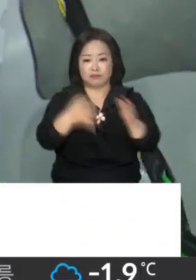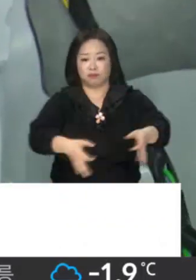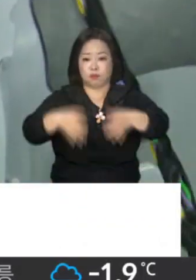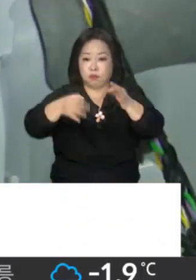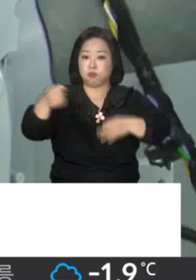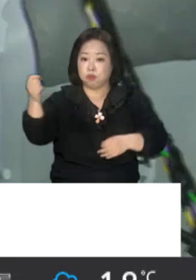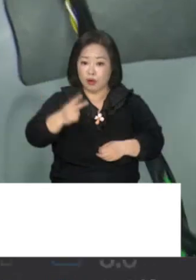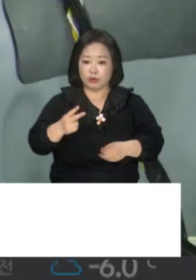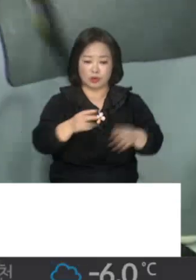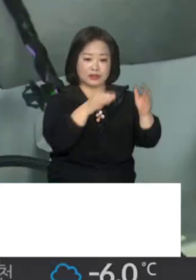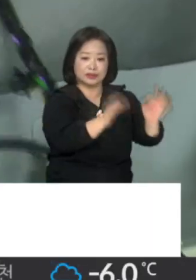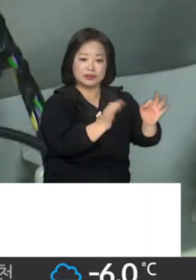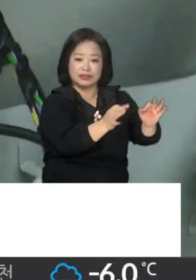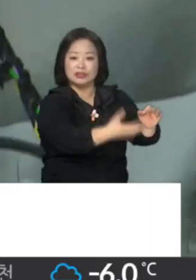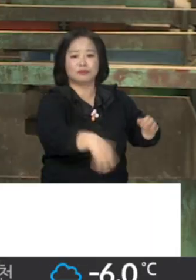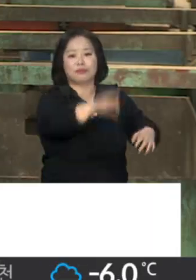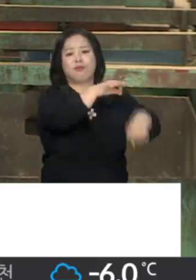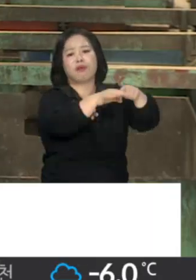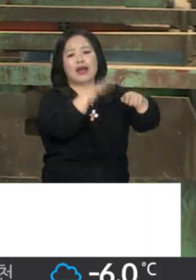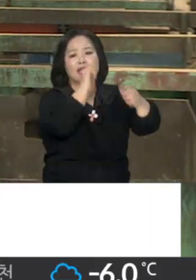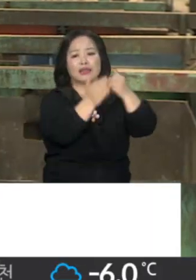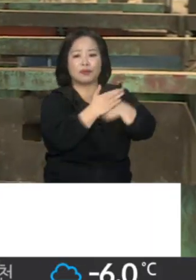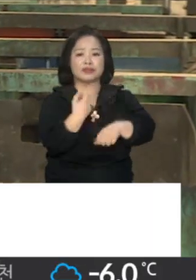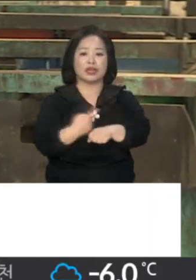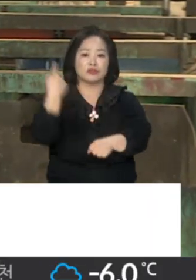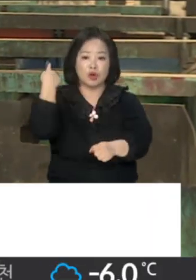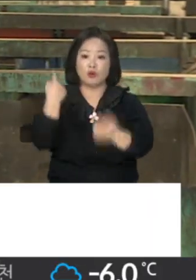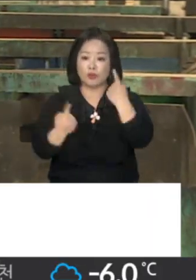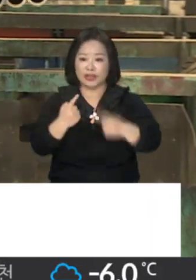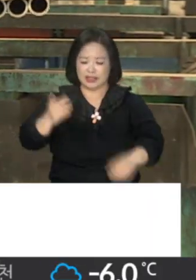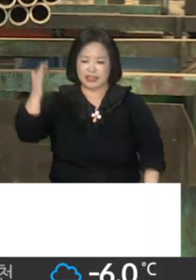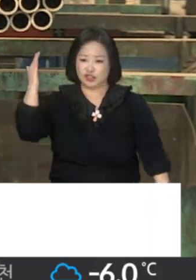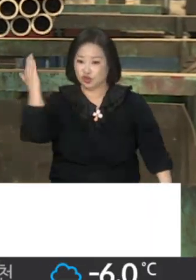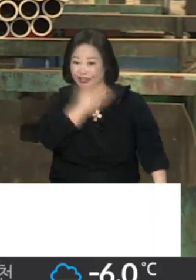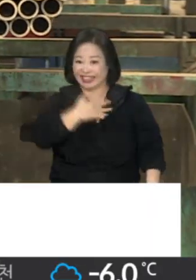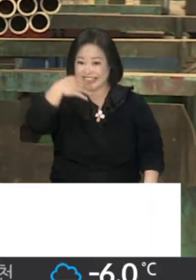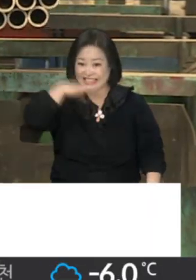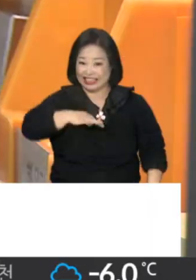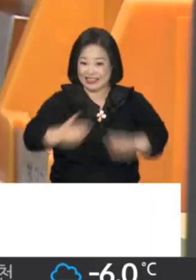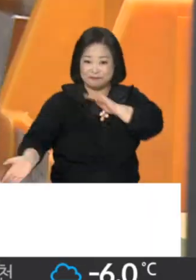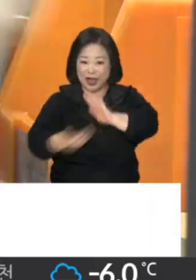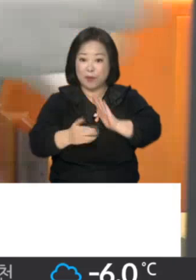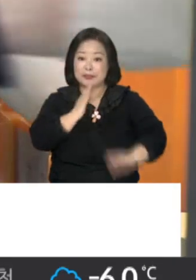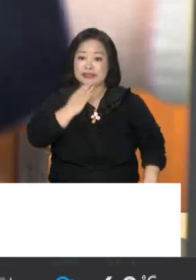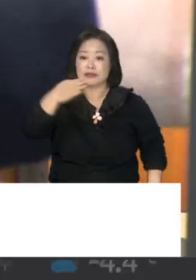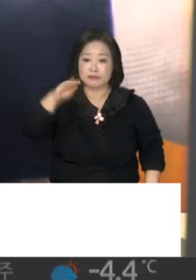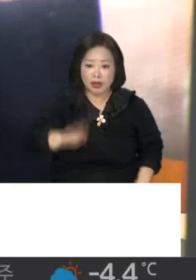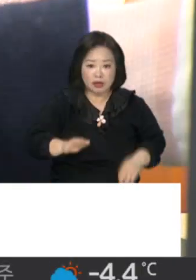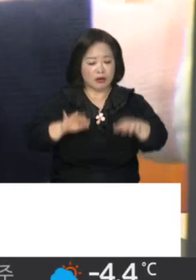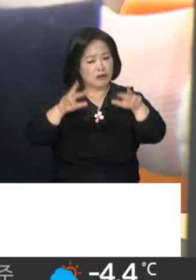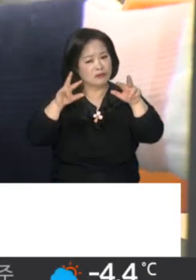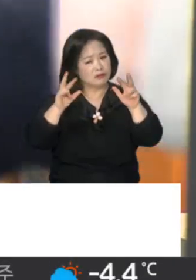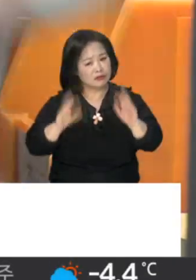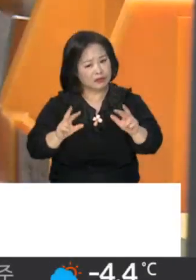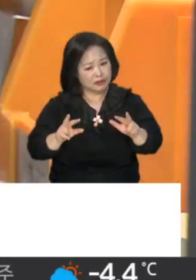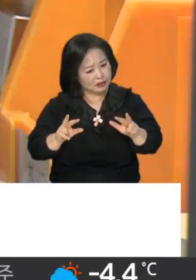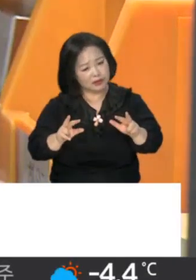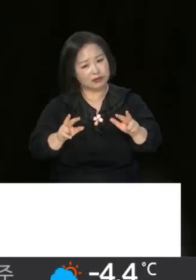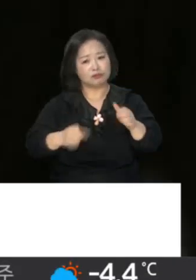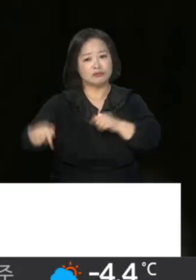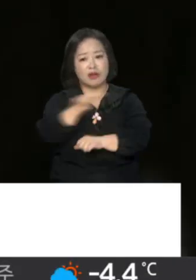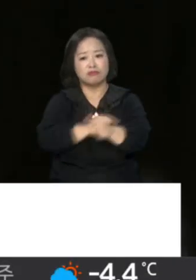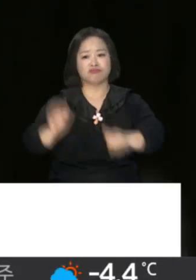인상으로 인한 금융비용이 증가했습니다 1년 전에 이제 순익이 최대 증가했는데 거기에 따른 좀 기조 효과도 영향도 좀